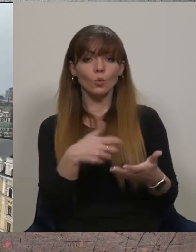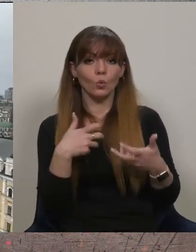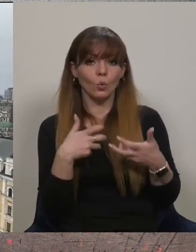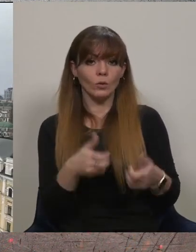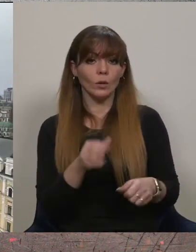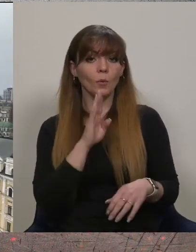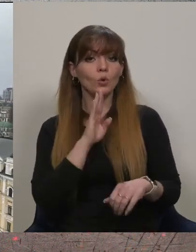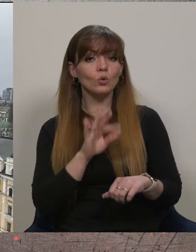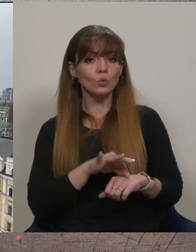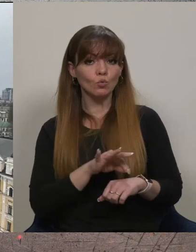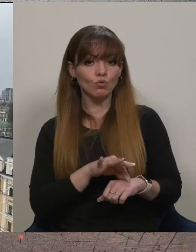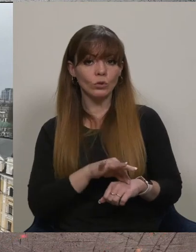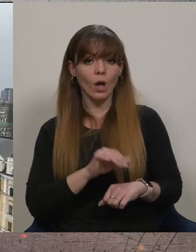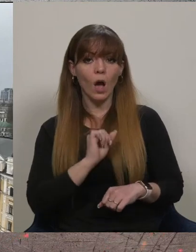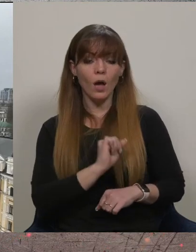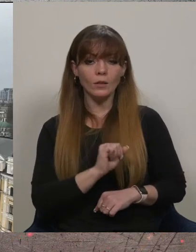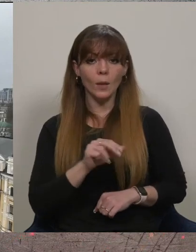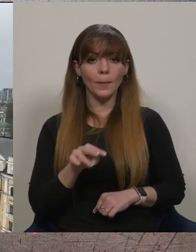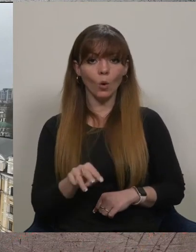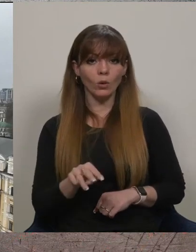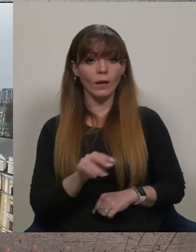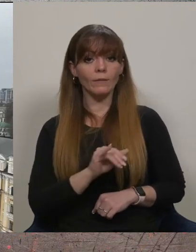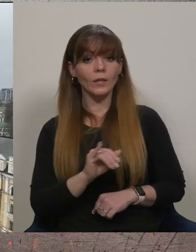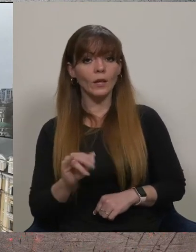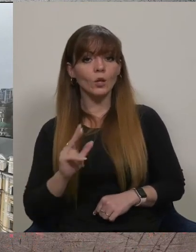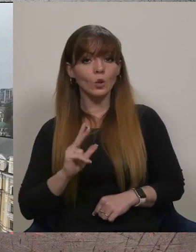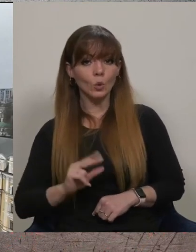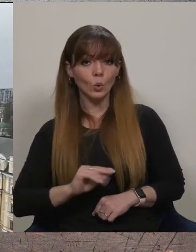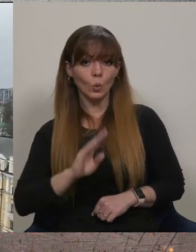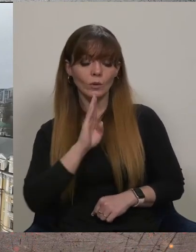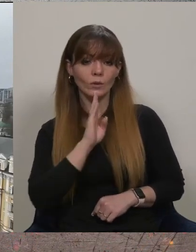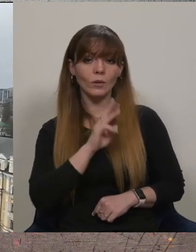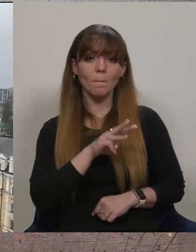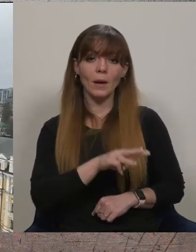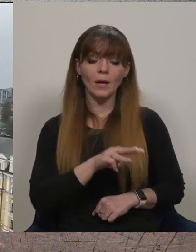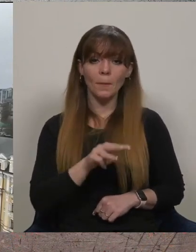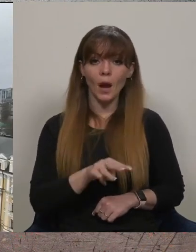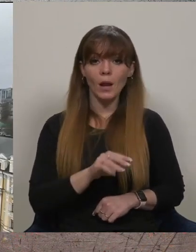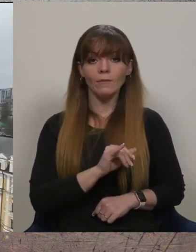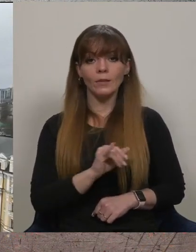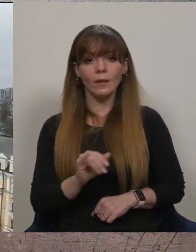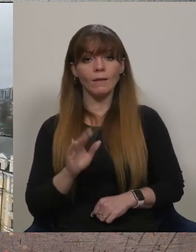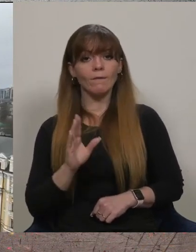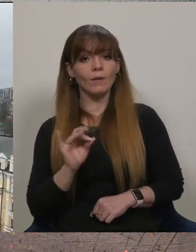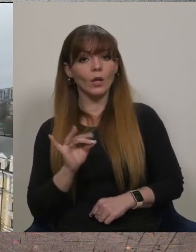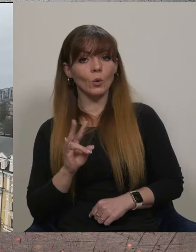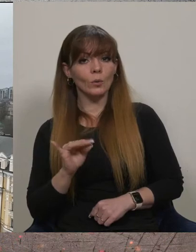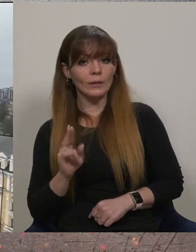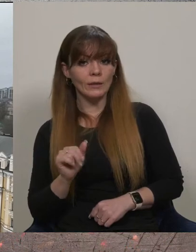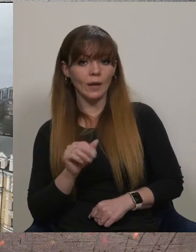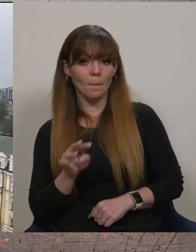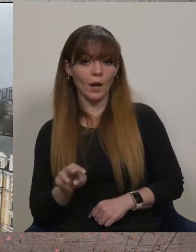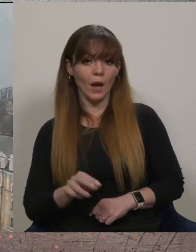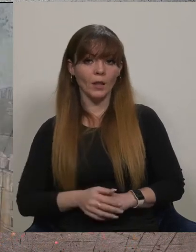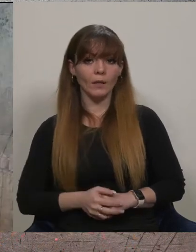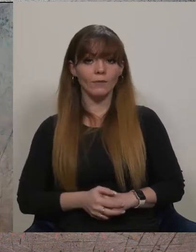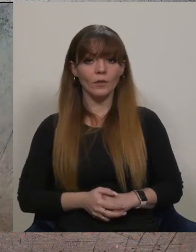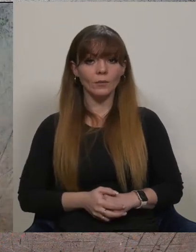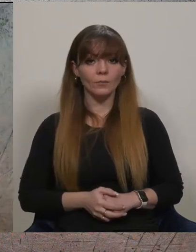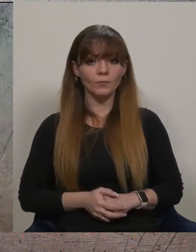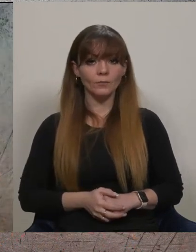дружина Анна Миколаївна та доньки Марія Михайлівна і Вероніка Михайлівна.